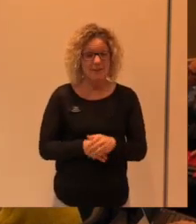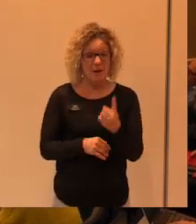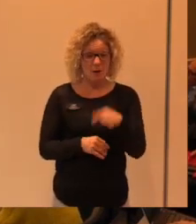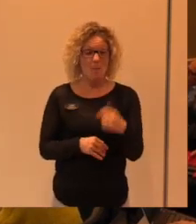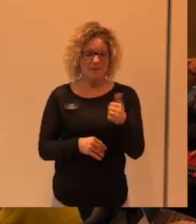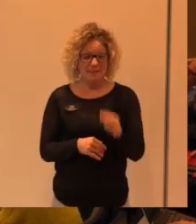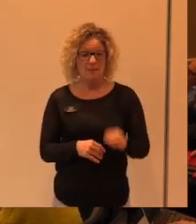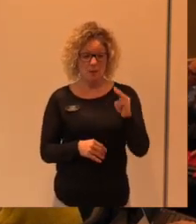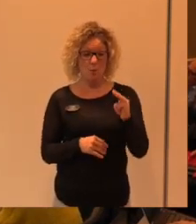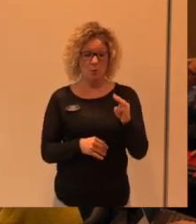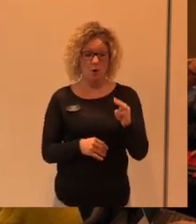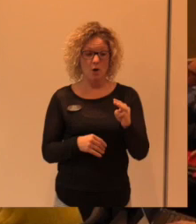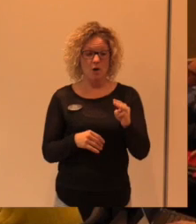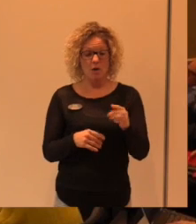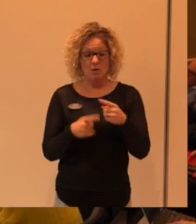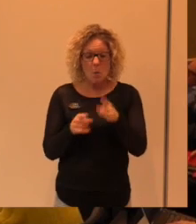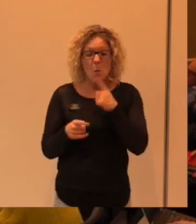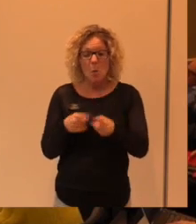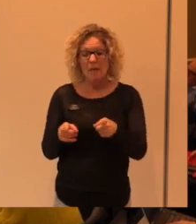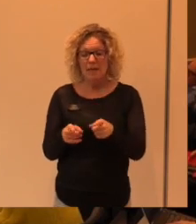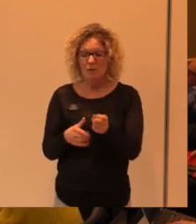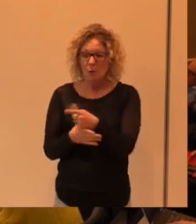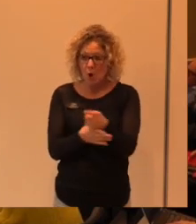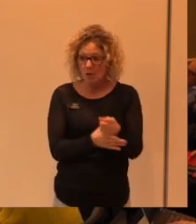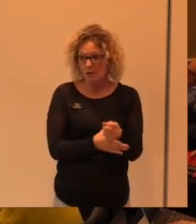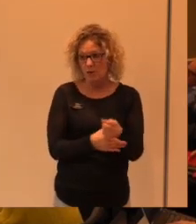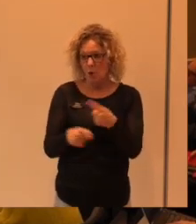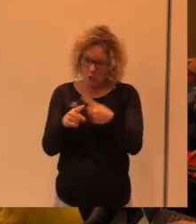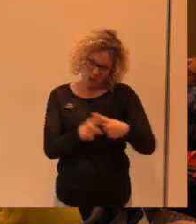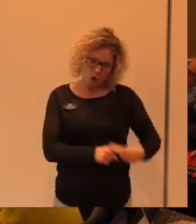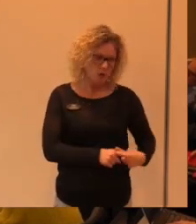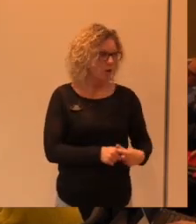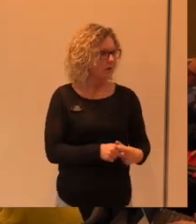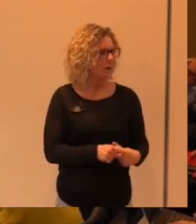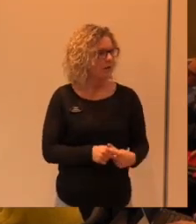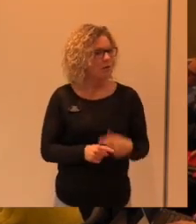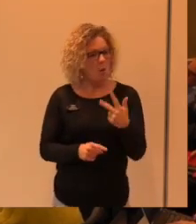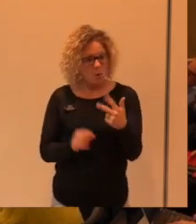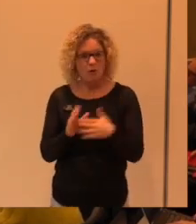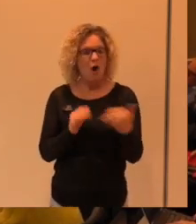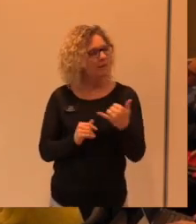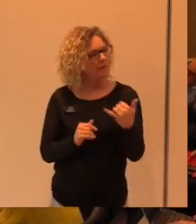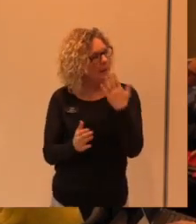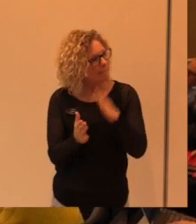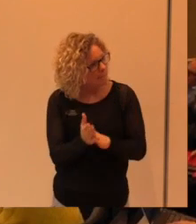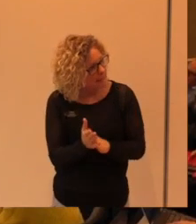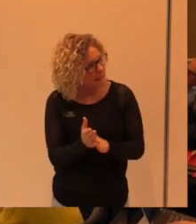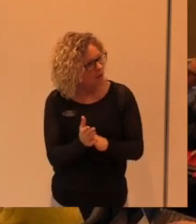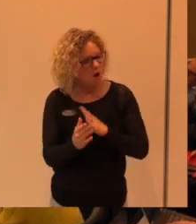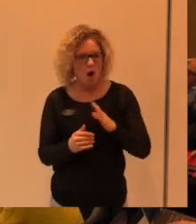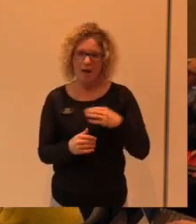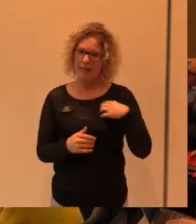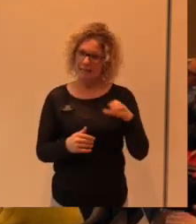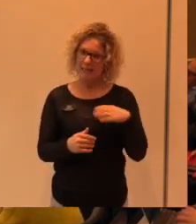1,6 miljoner som har koordinater. Och det här är ju viktigt då att 8 av 10 bilder här, de har en licens